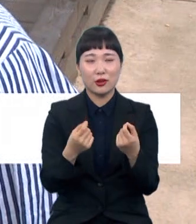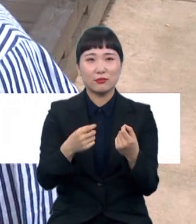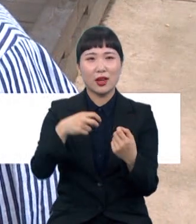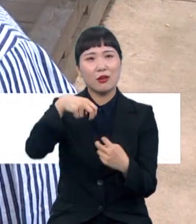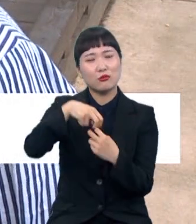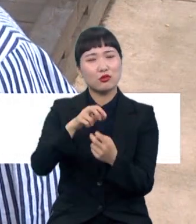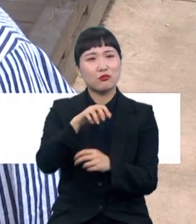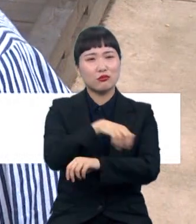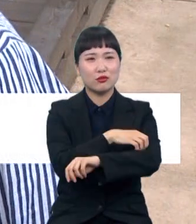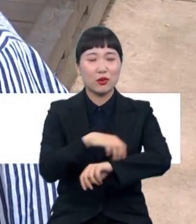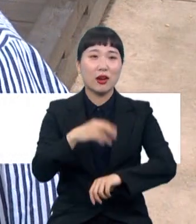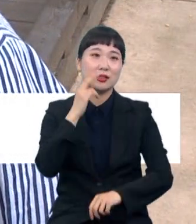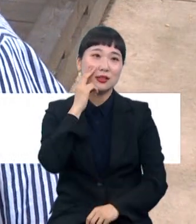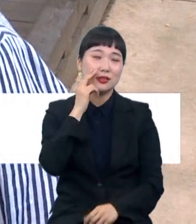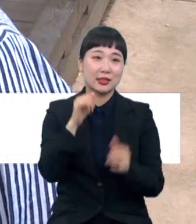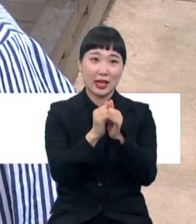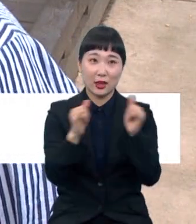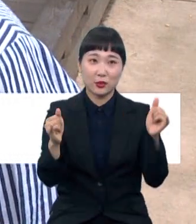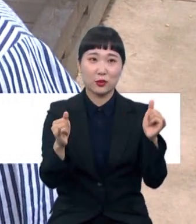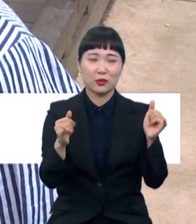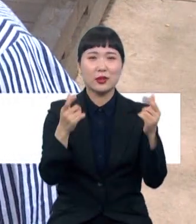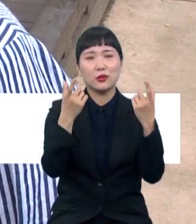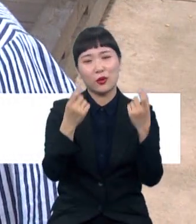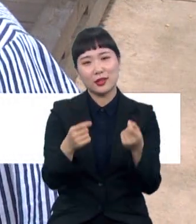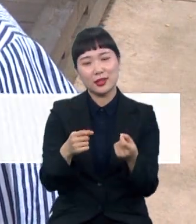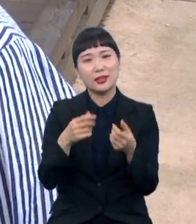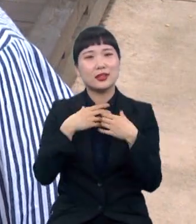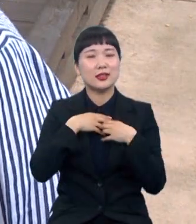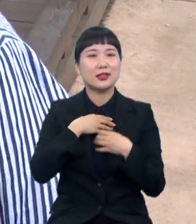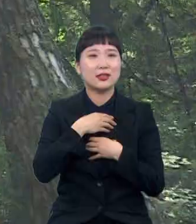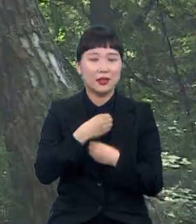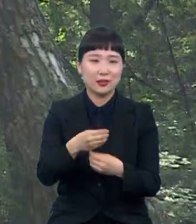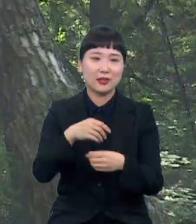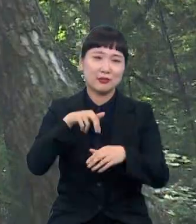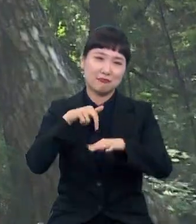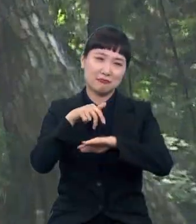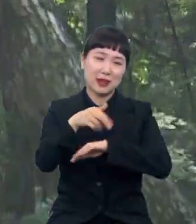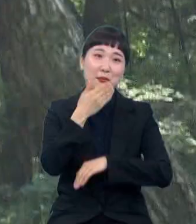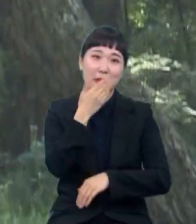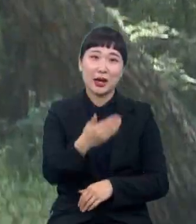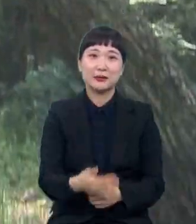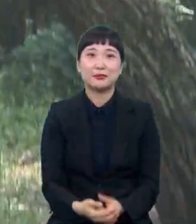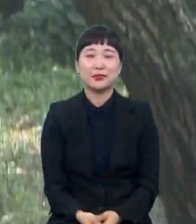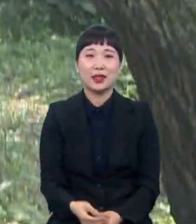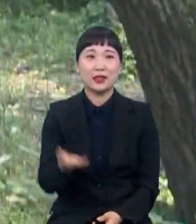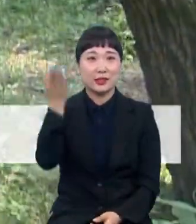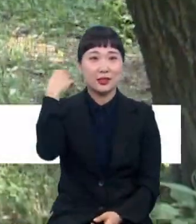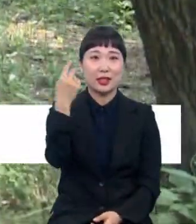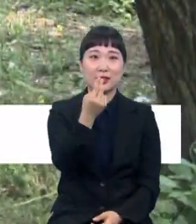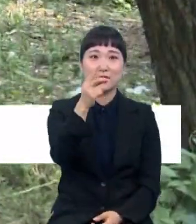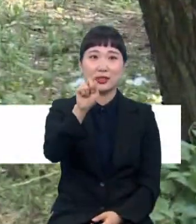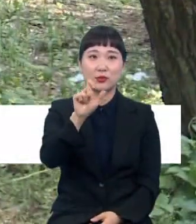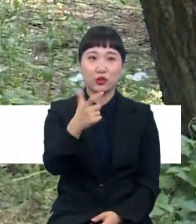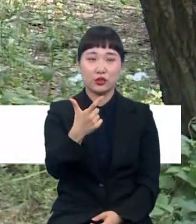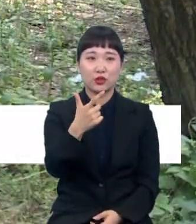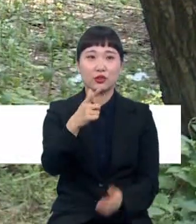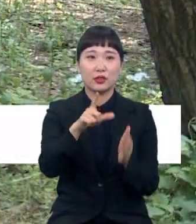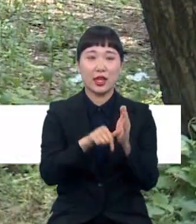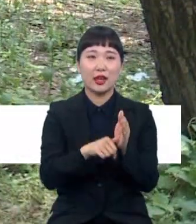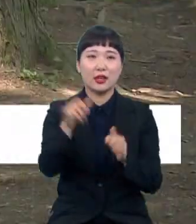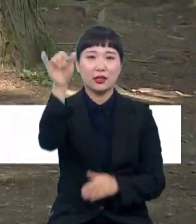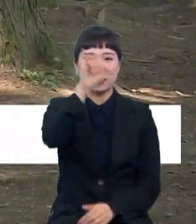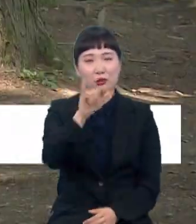사람도 천천히 걸을 수 있고 굉장히 좋아요. 지난 2016년 남동구가 전국